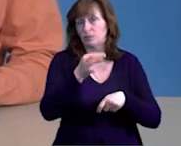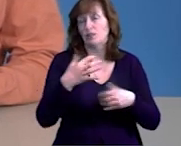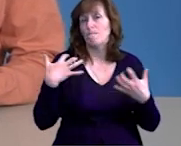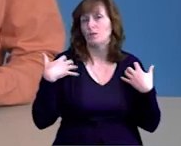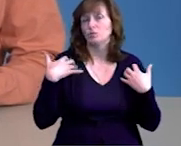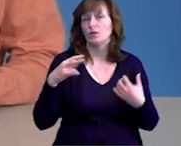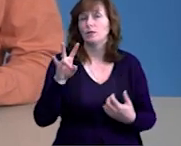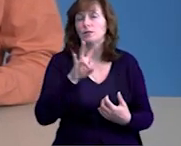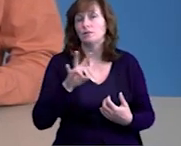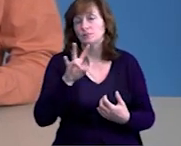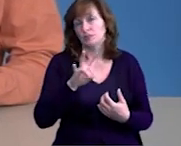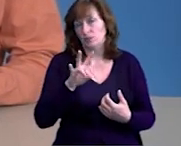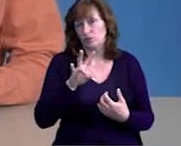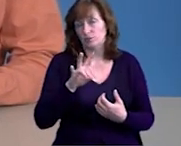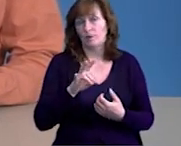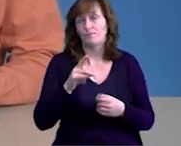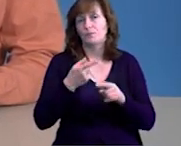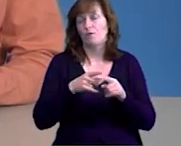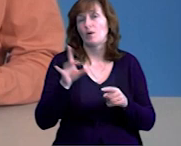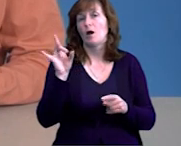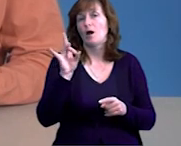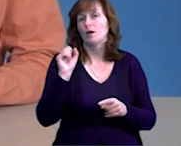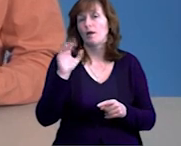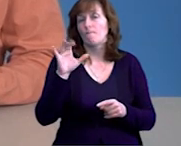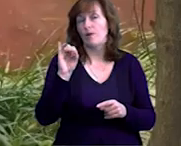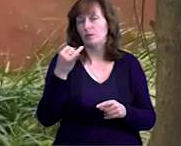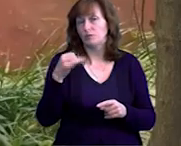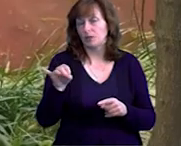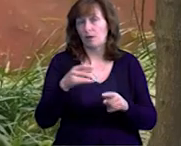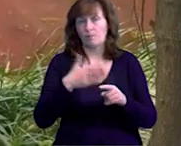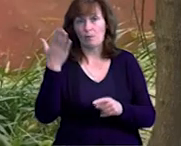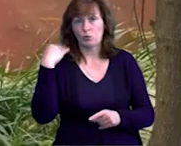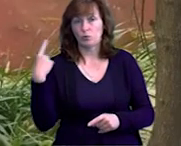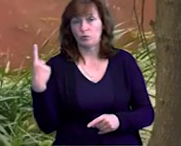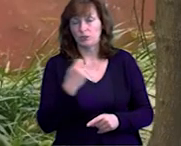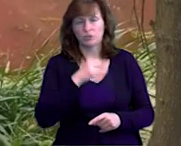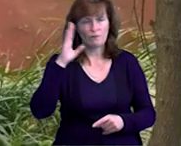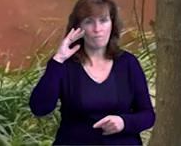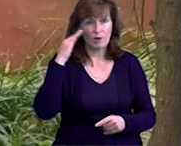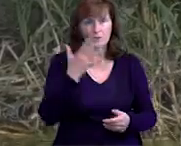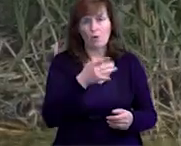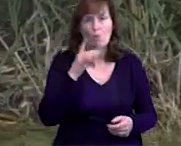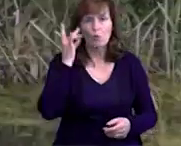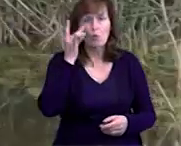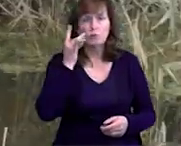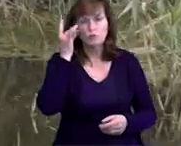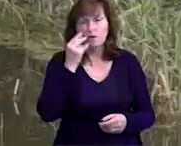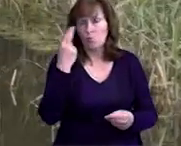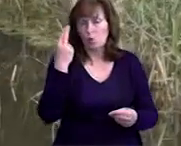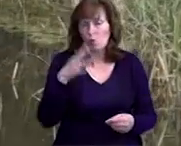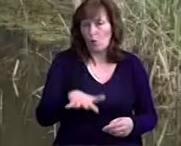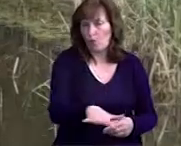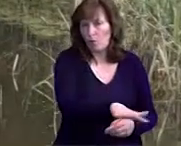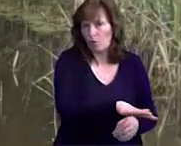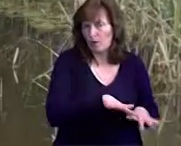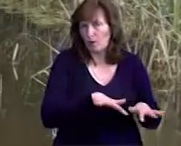Ніжинського міськрайонного управління Держпродспоживслужби Віктор Рафальський. Нагадаємо, на минулому тижні вода у ставі стала рожевого кольору.